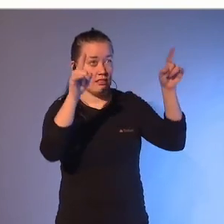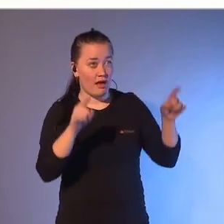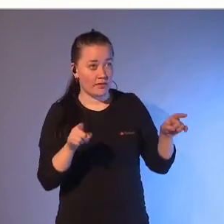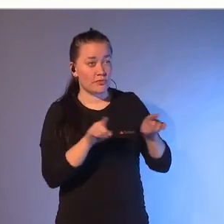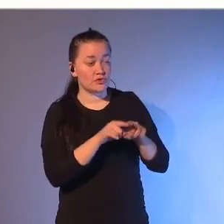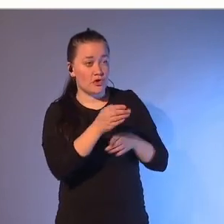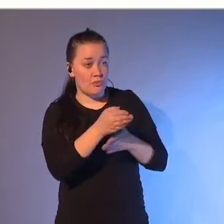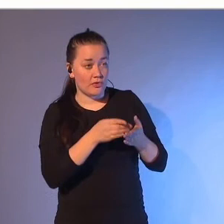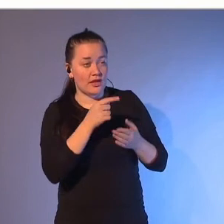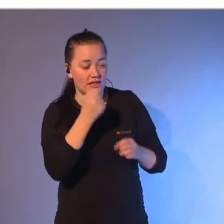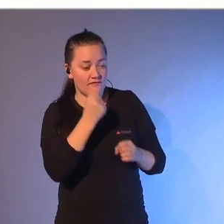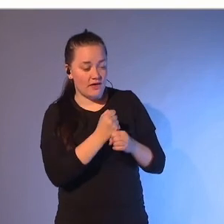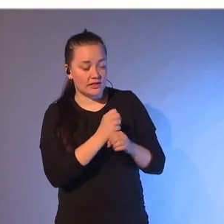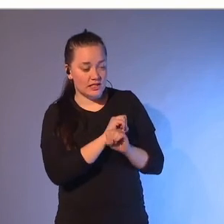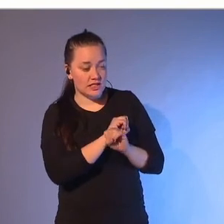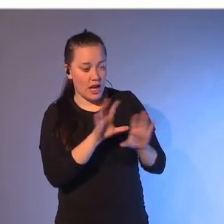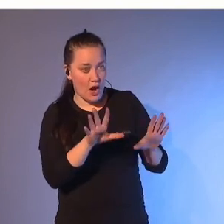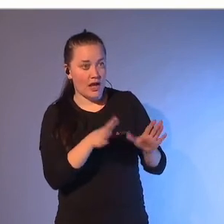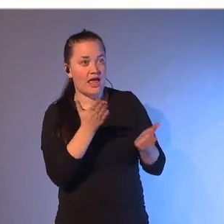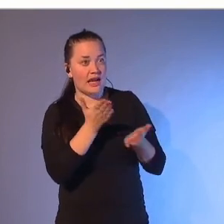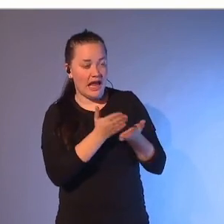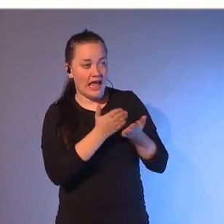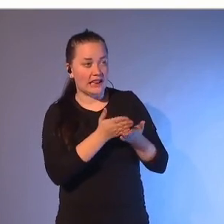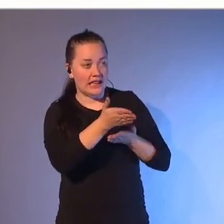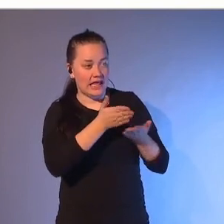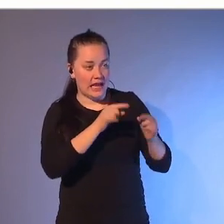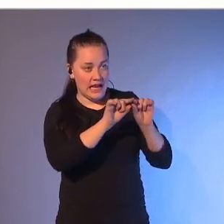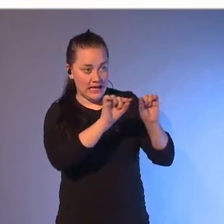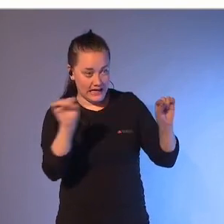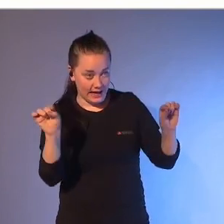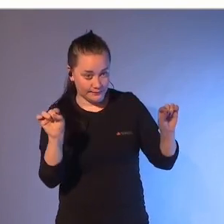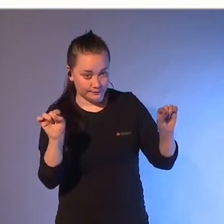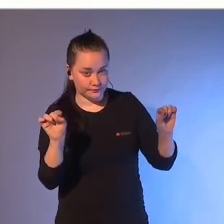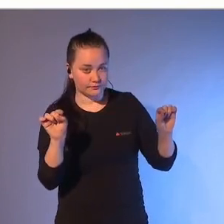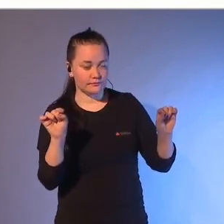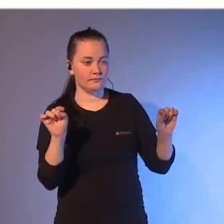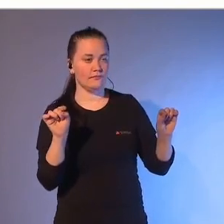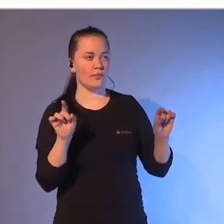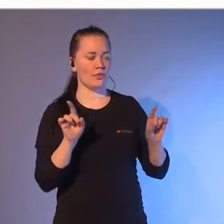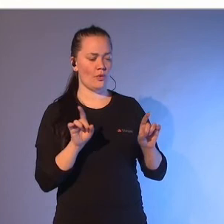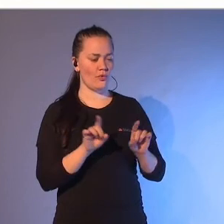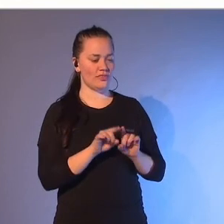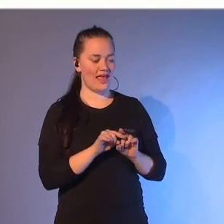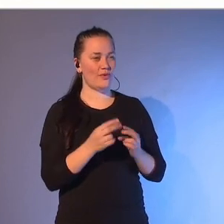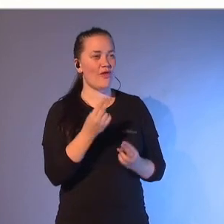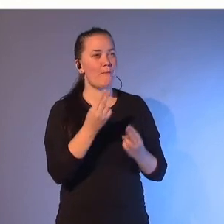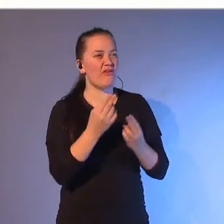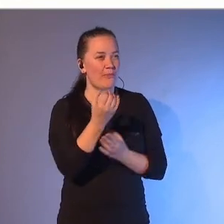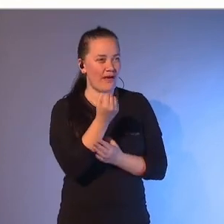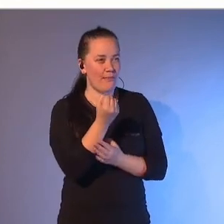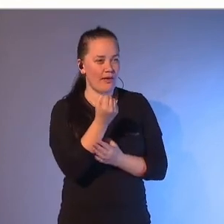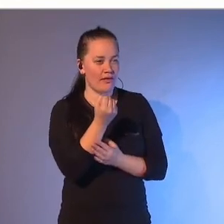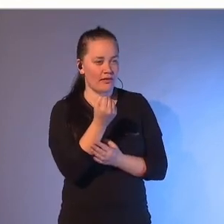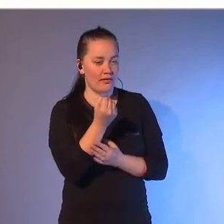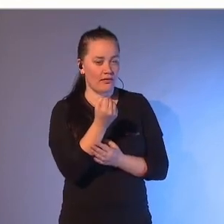måte at de faktisk får til en korrekt linje, som da et begrep, matematikkbegrep til